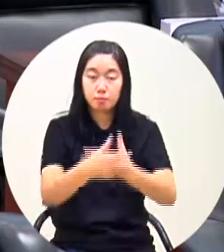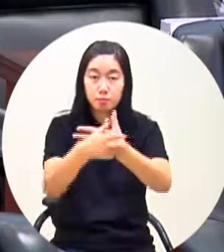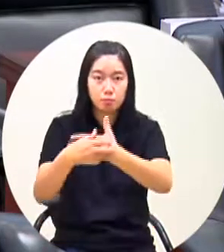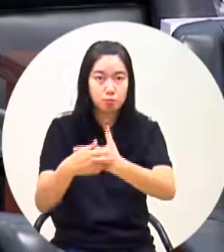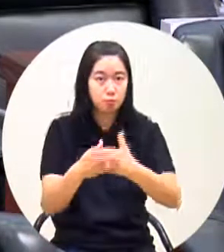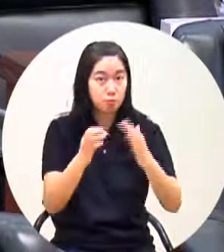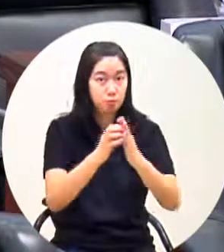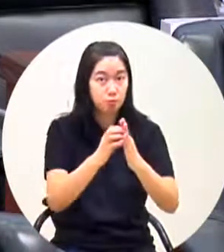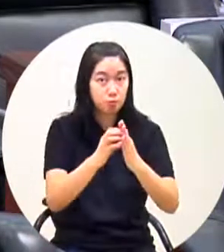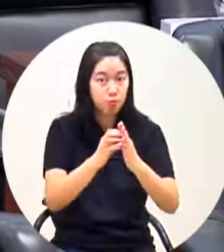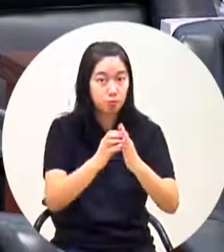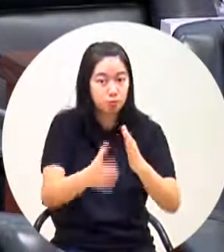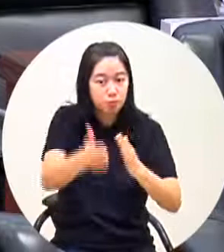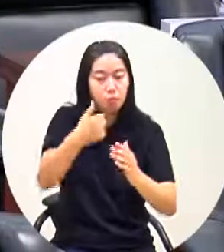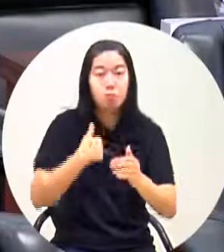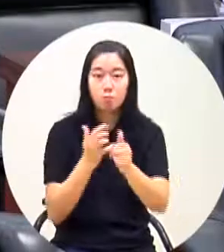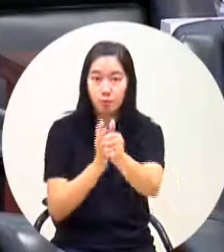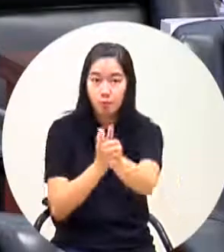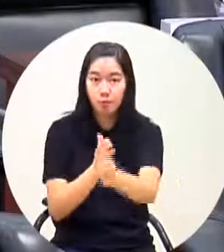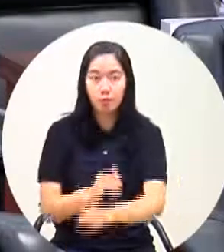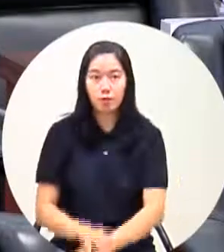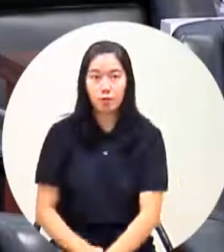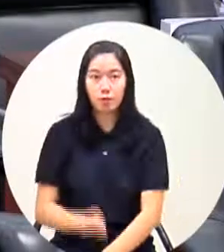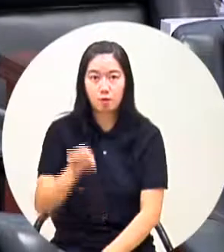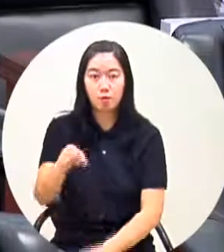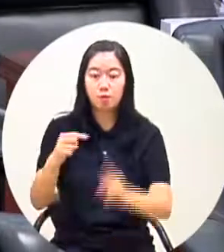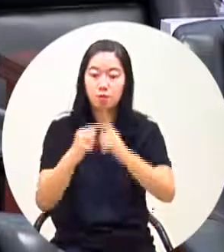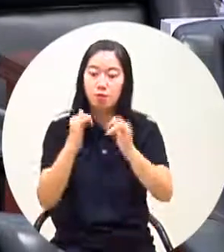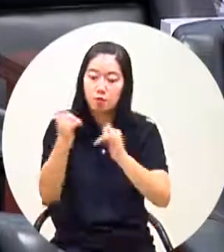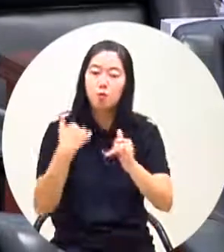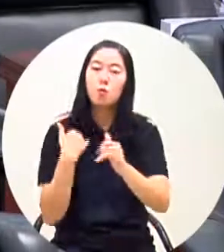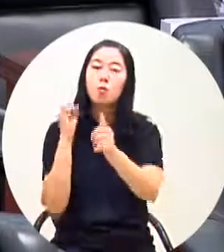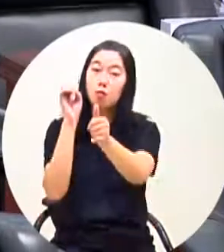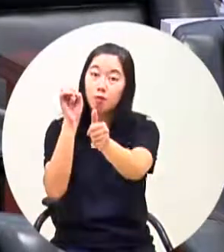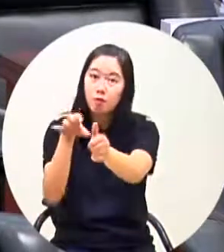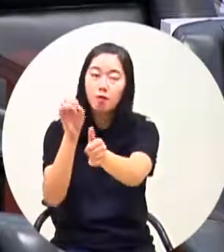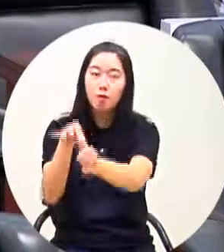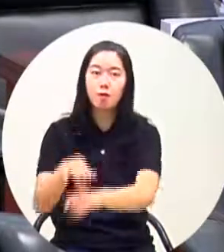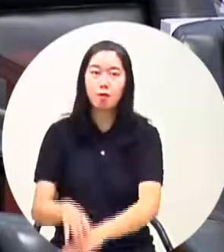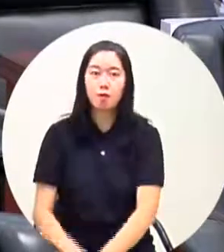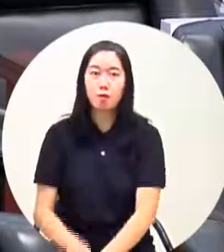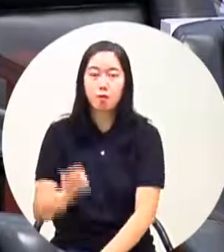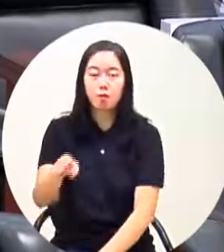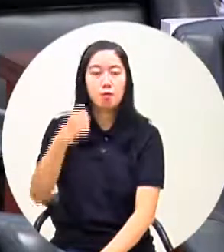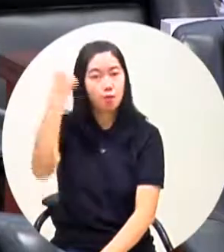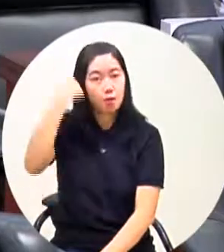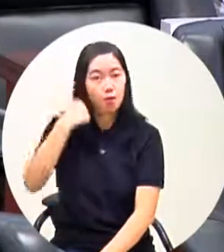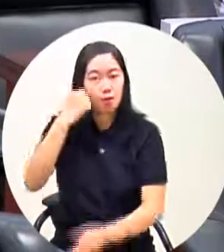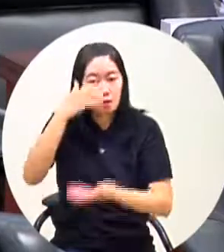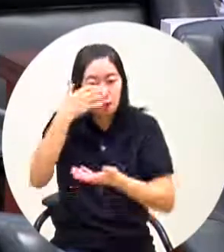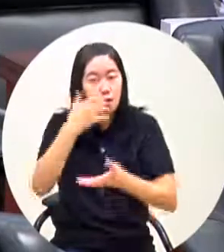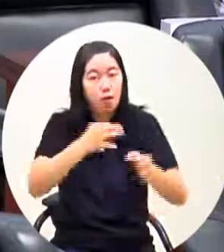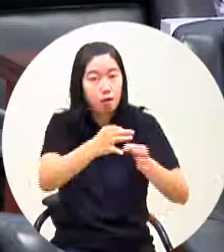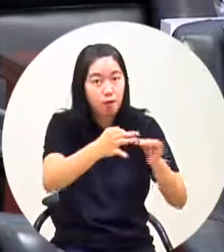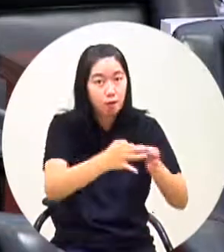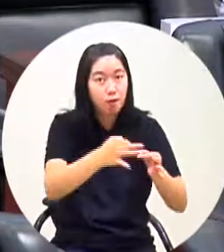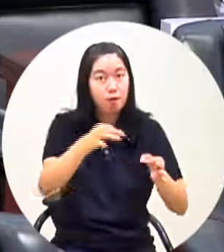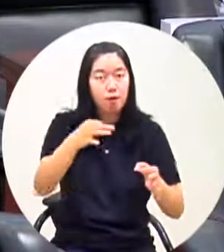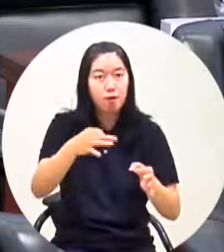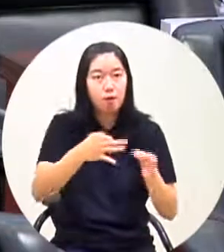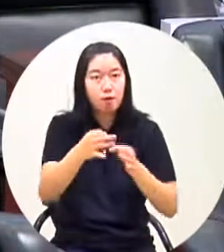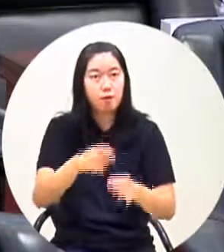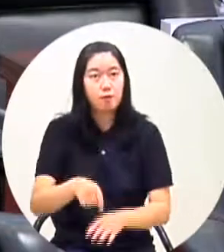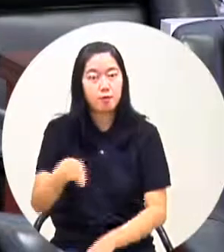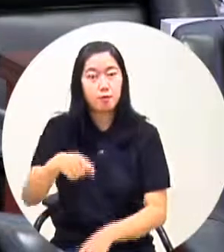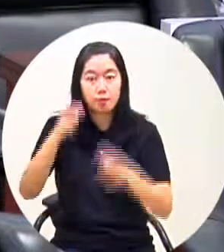里有没有跟我们市民说我们的早餐店还是说 连我们高雄